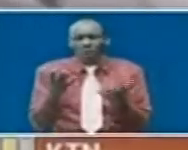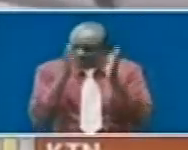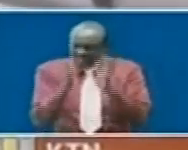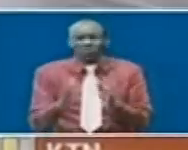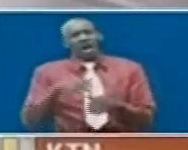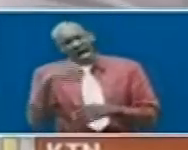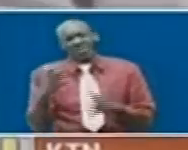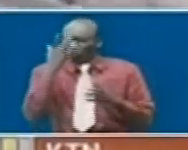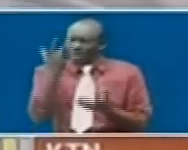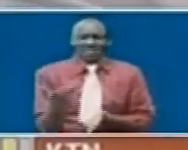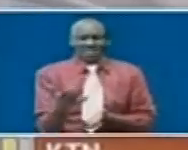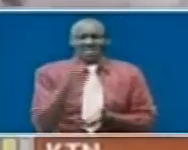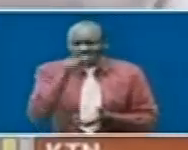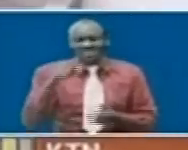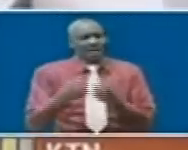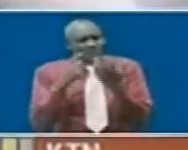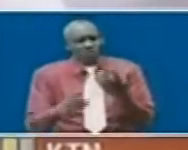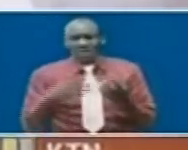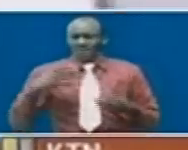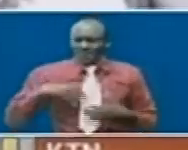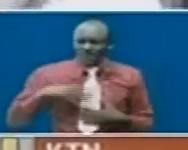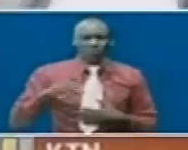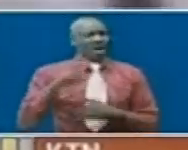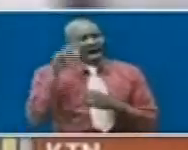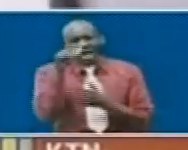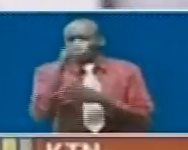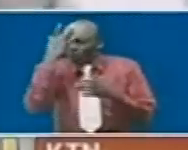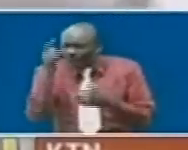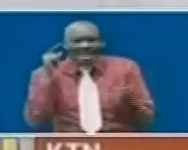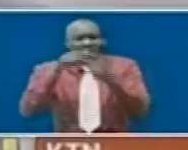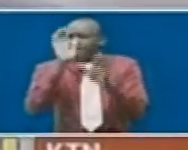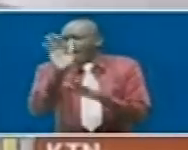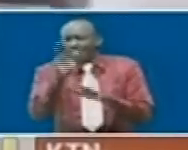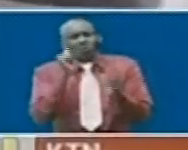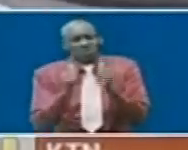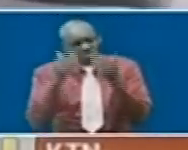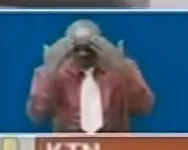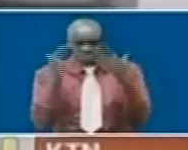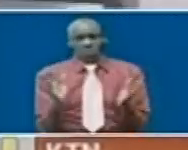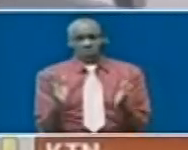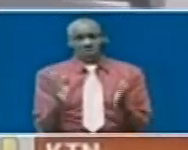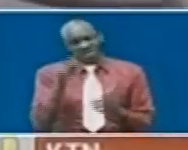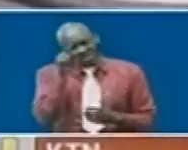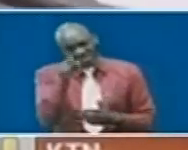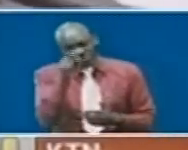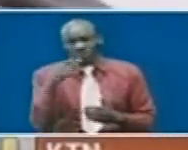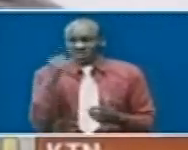binadamu mwenyewe, kisa ambacho hadi sasa chanzo, dhamira na madhumuni yake hayajabainika,